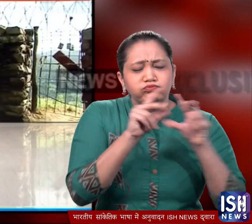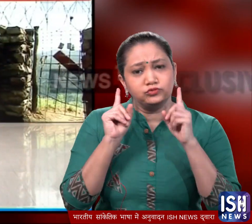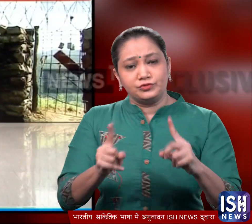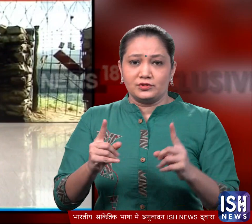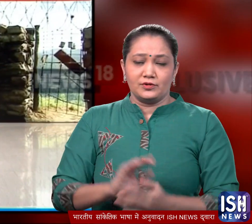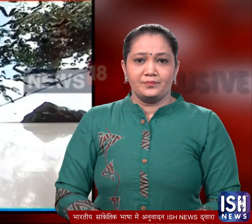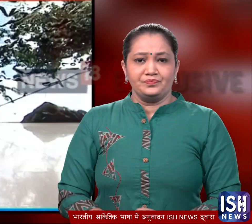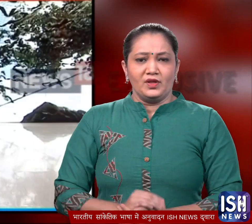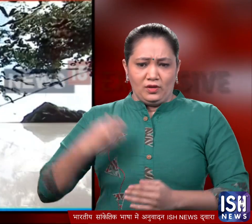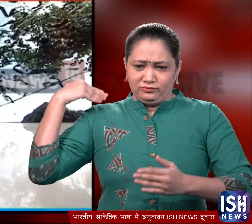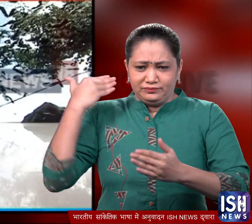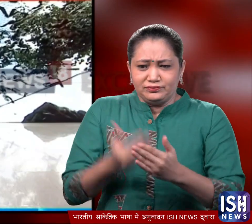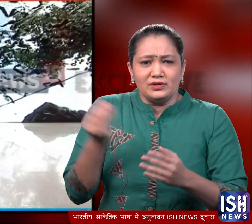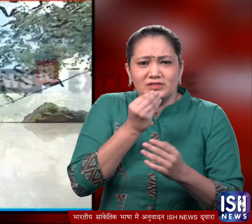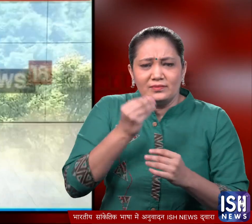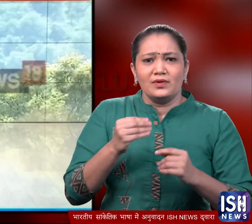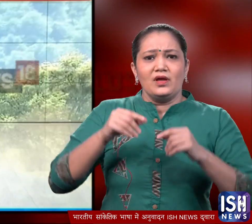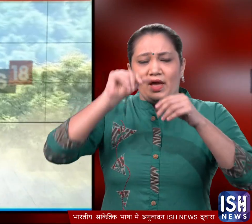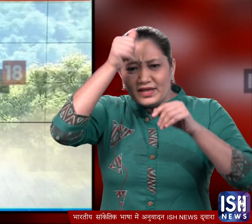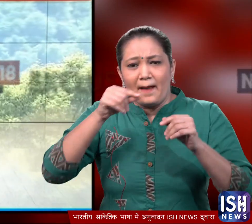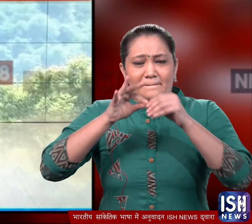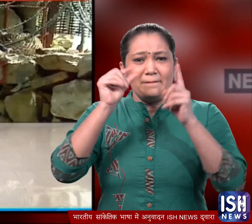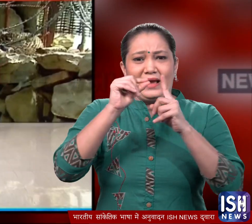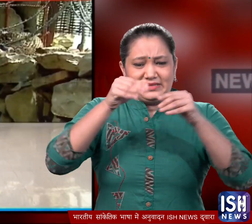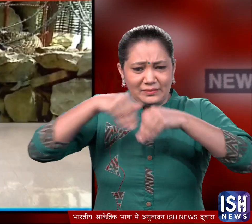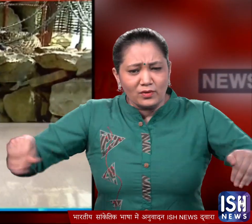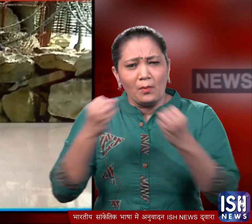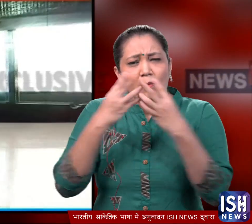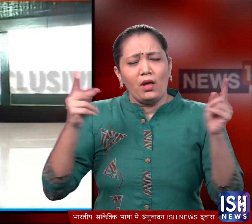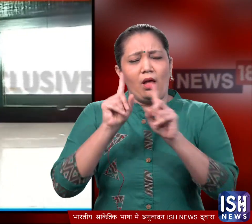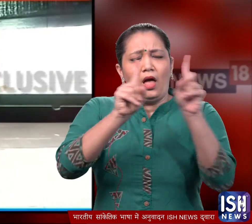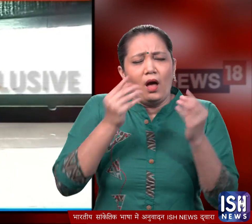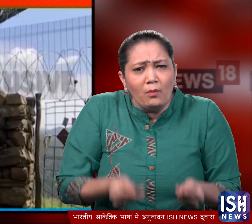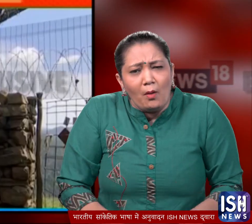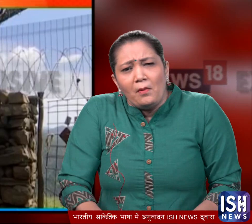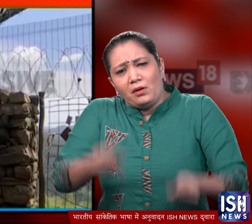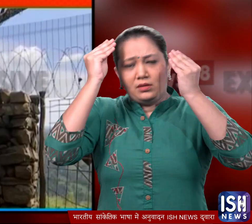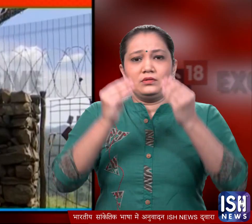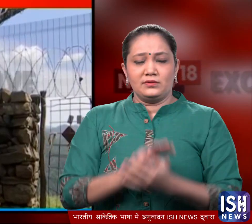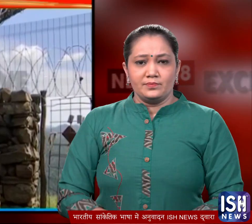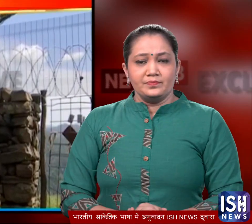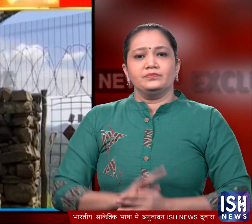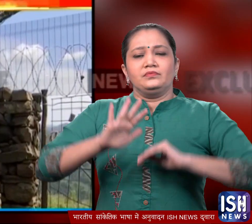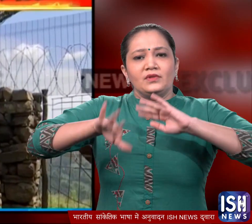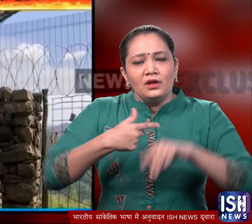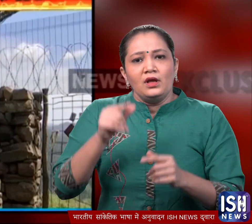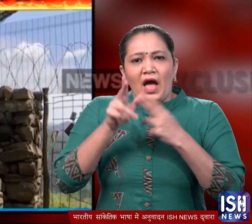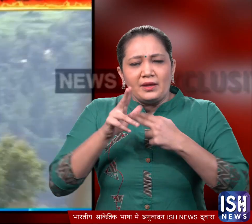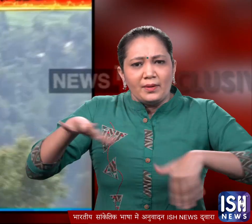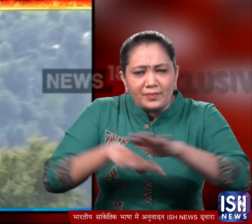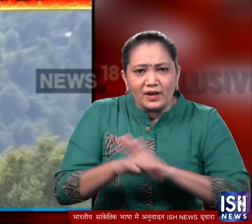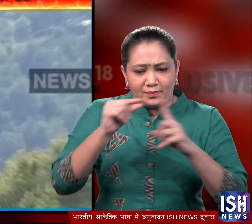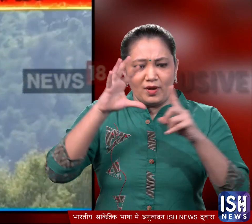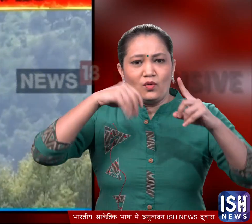दी। हाल के दिनों में भारत और पाकिस्तान की सीमाओं पर ड्रोन दिखने की घटनाएं बढ़ी हैं, जिससे निपटने के लिए सेना